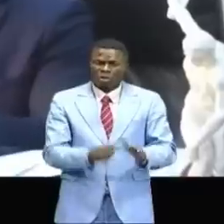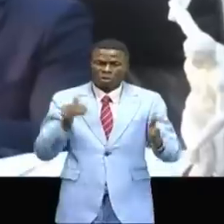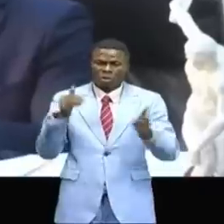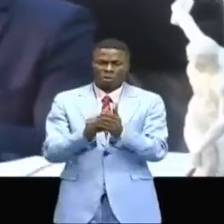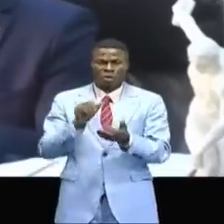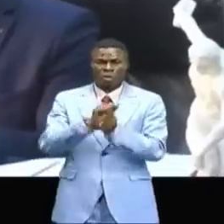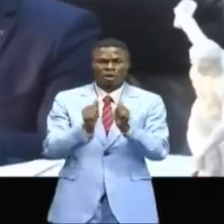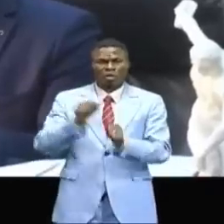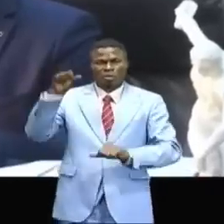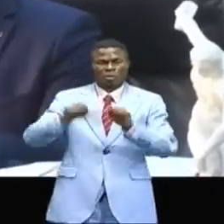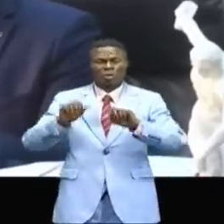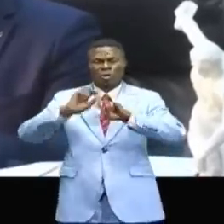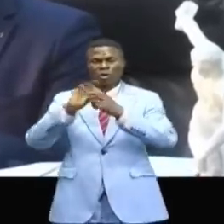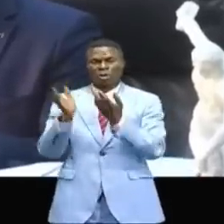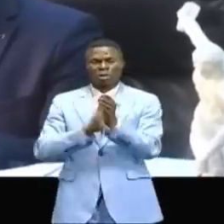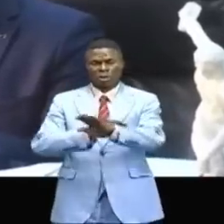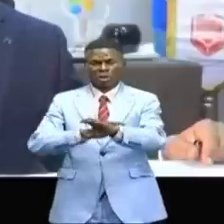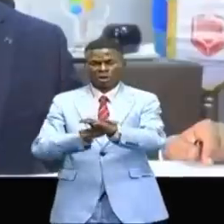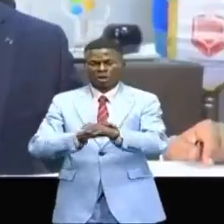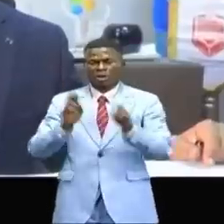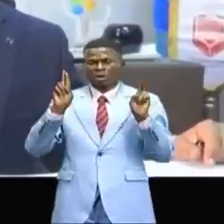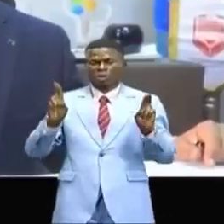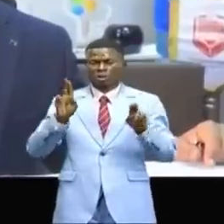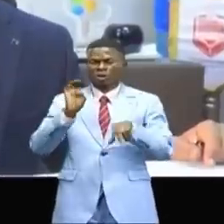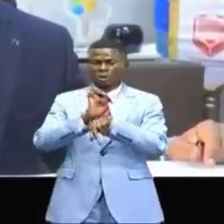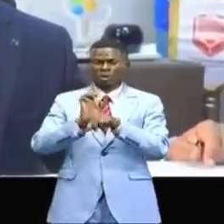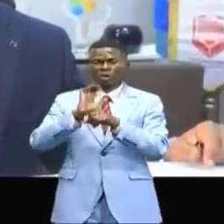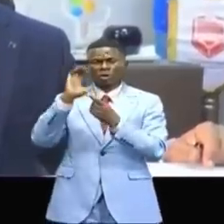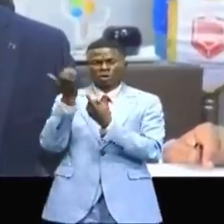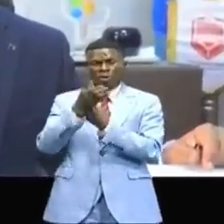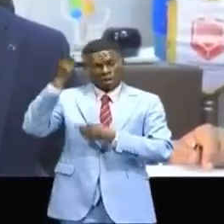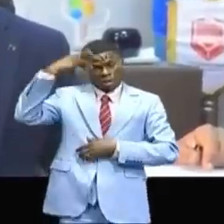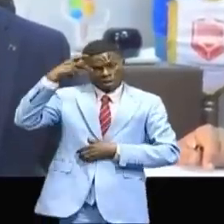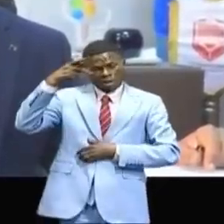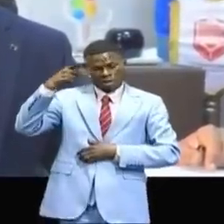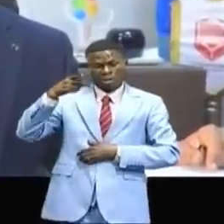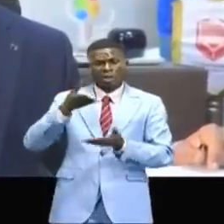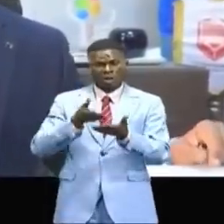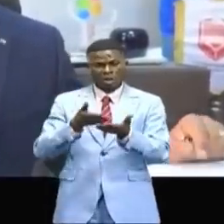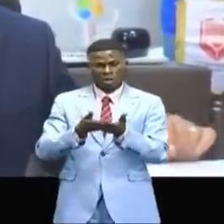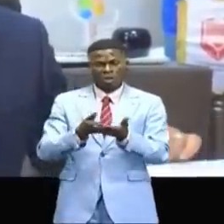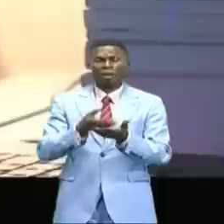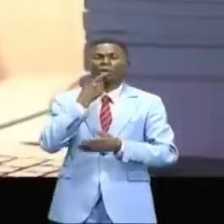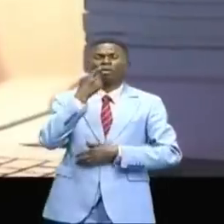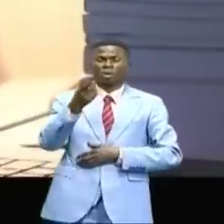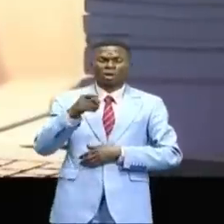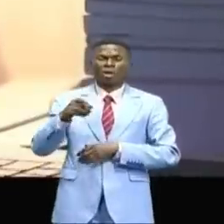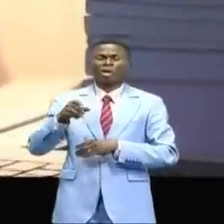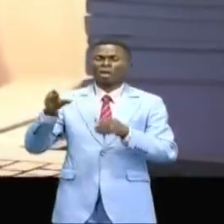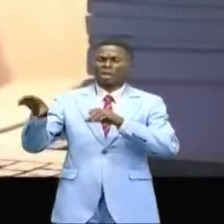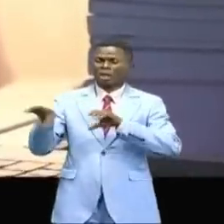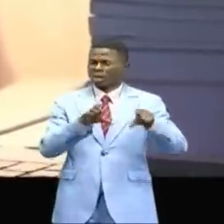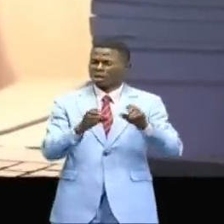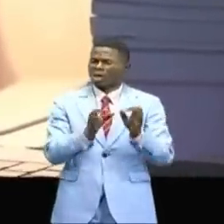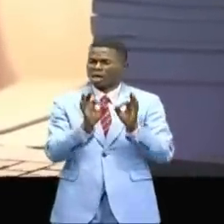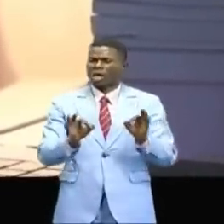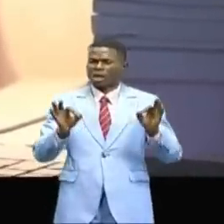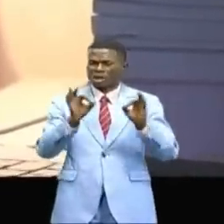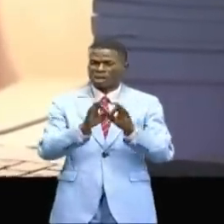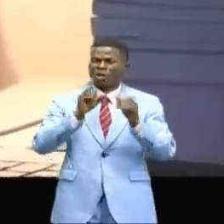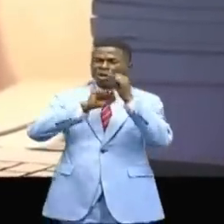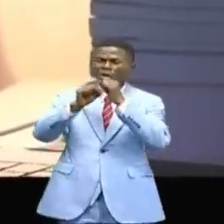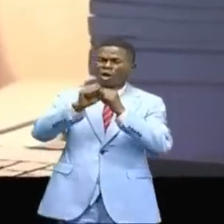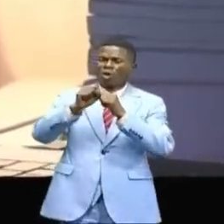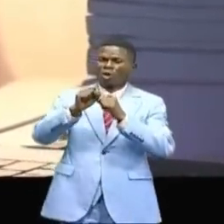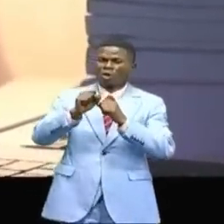motifs ethniques, raciales, sociales, religieux et culturels. Cette politique définit également les axes stratégiques pour la promotion et